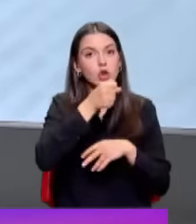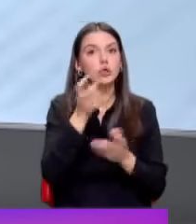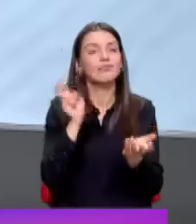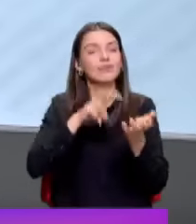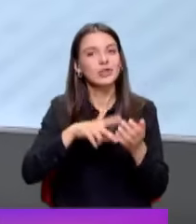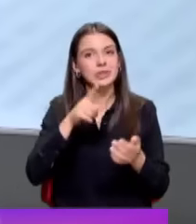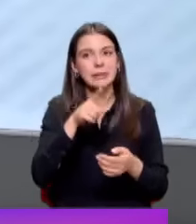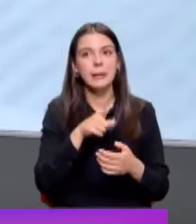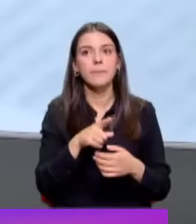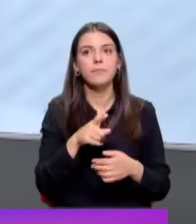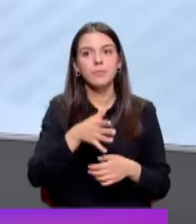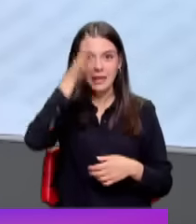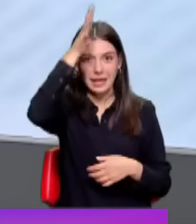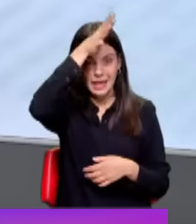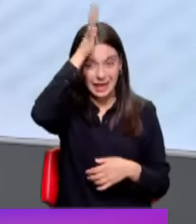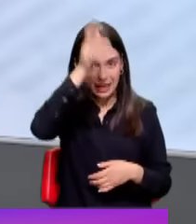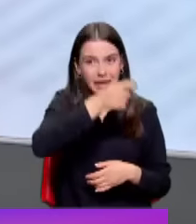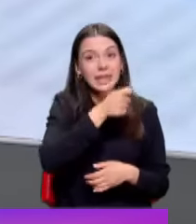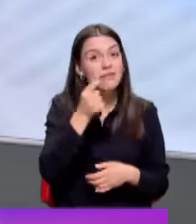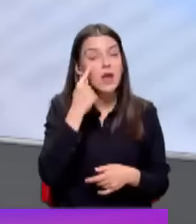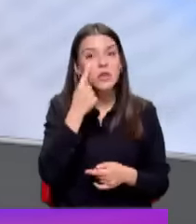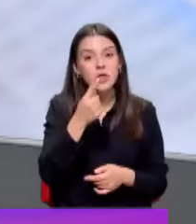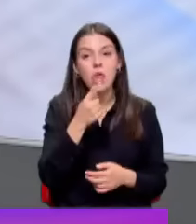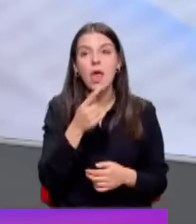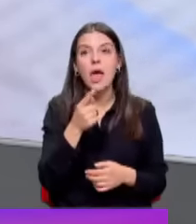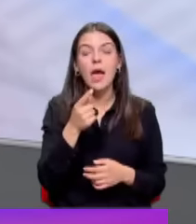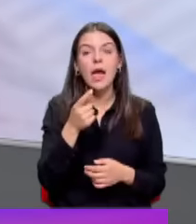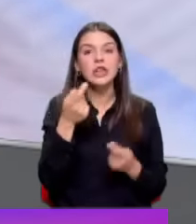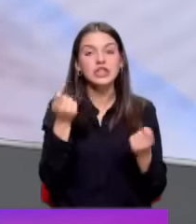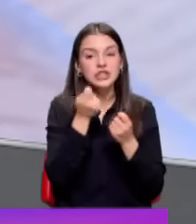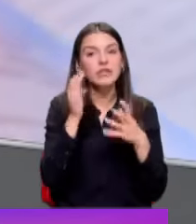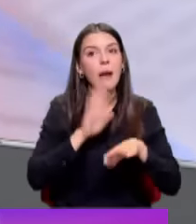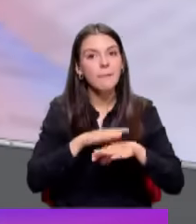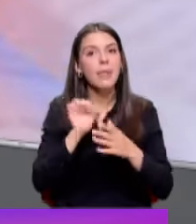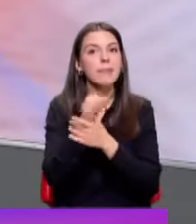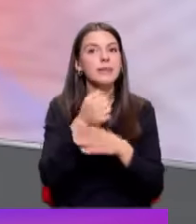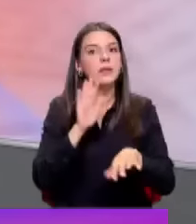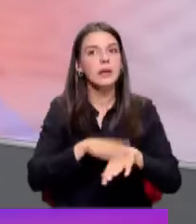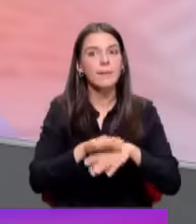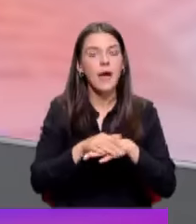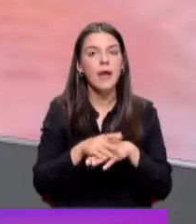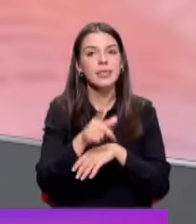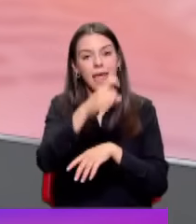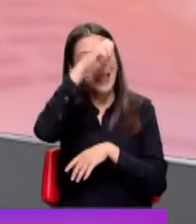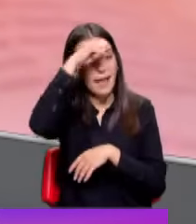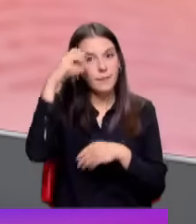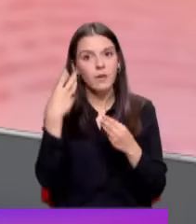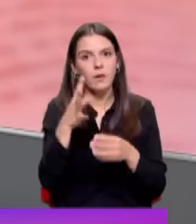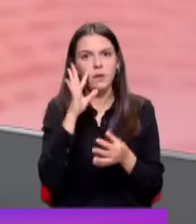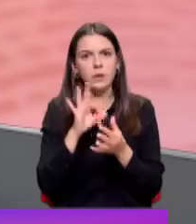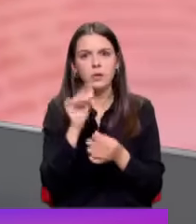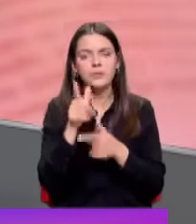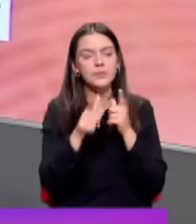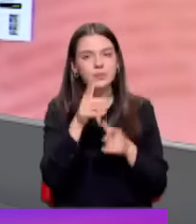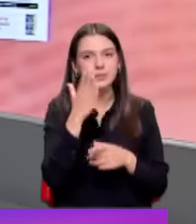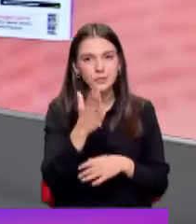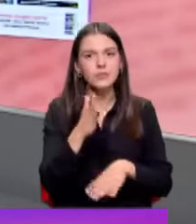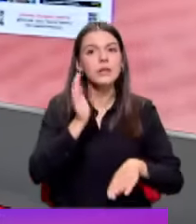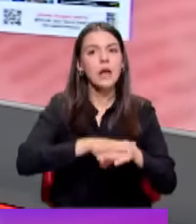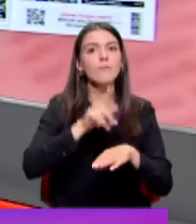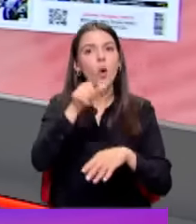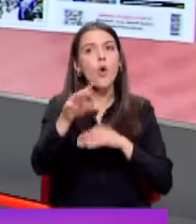ve itfaiye mesleğine mensup insanlara, itfaiye teşkilatının emektarlarına seslendi. Yaptığı